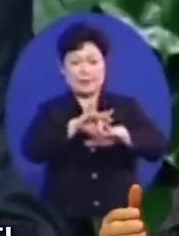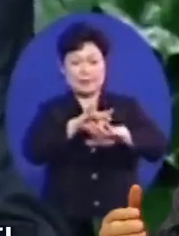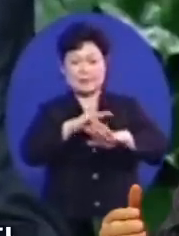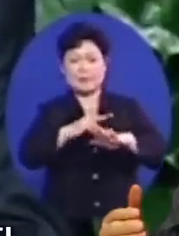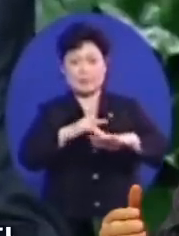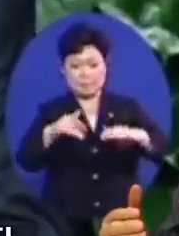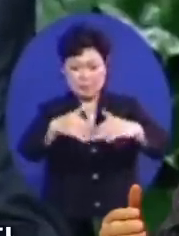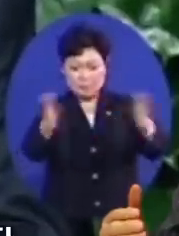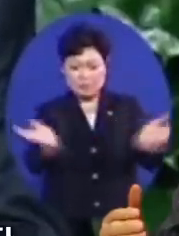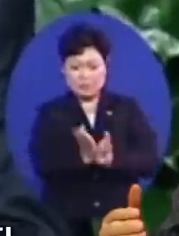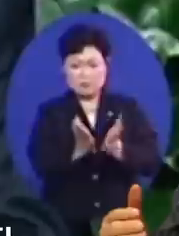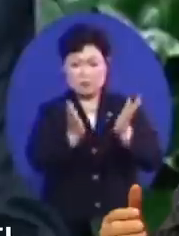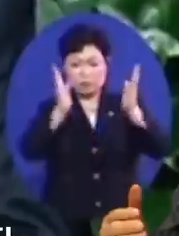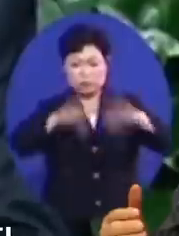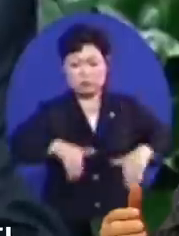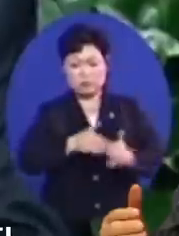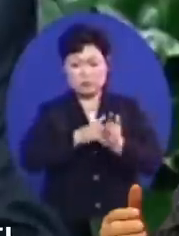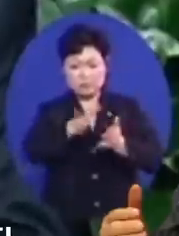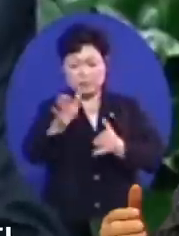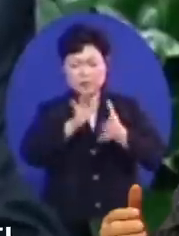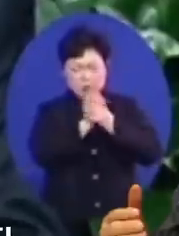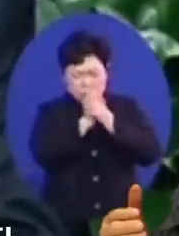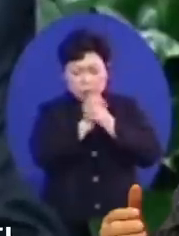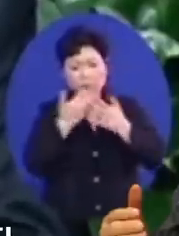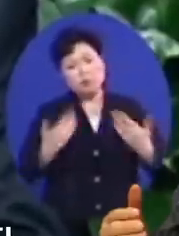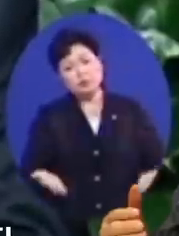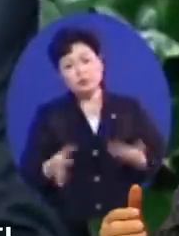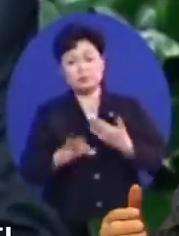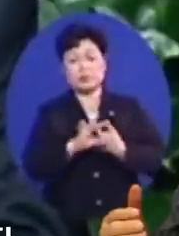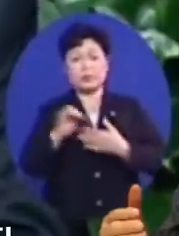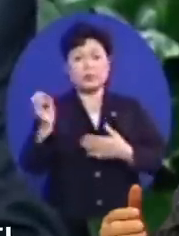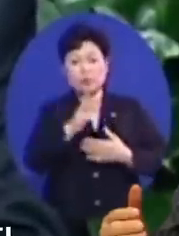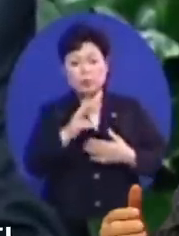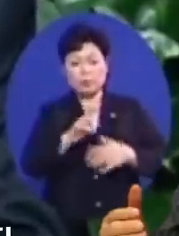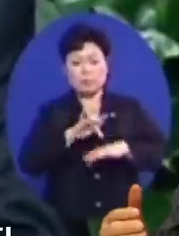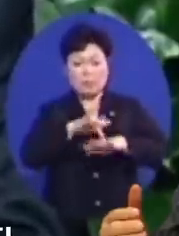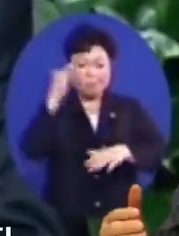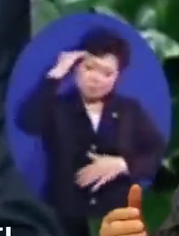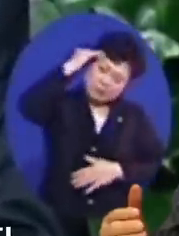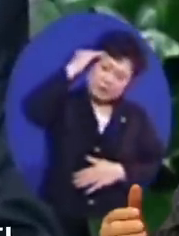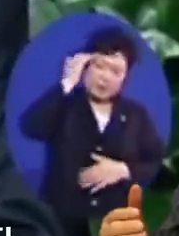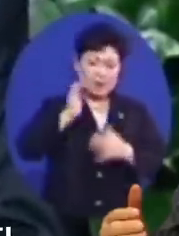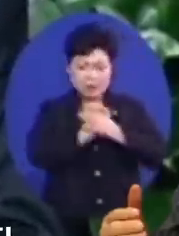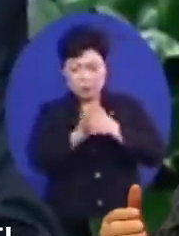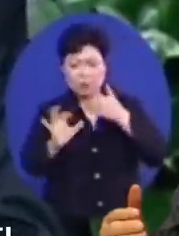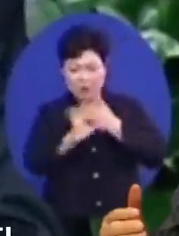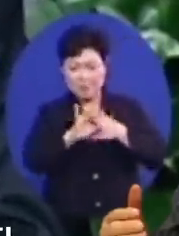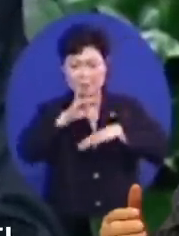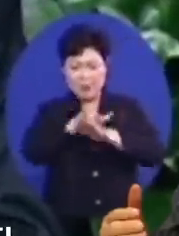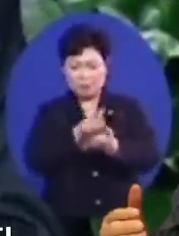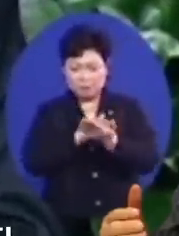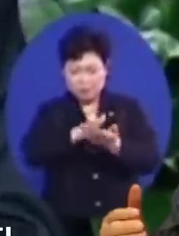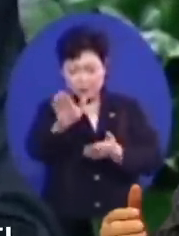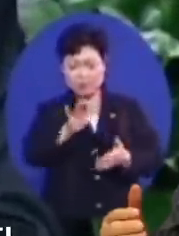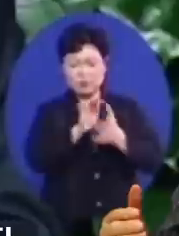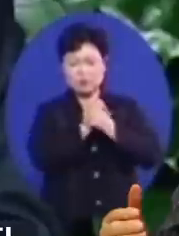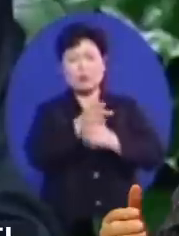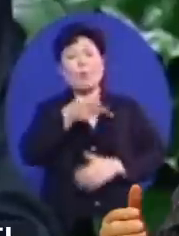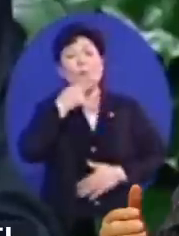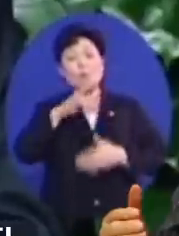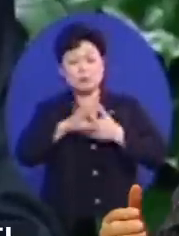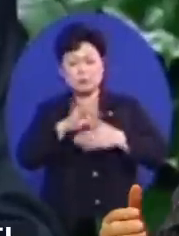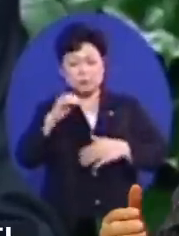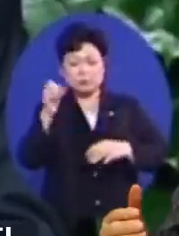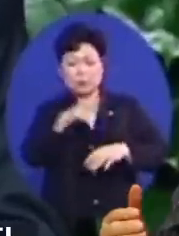기도를 거치면 마귀가 도로 다가오는 것입니다. 또 기도하면 또 마귀를 물리치고 기도 안 하면 또 마귀가